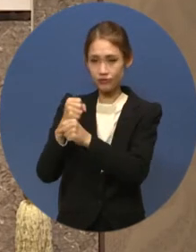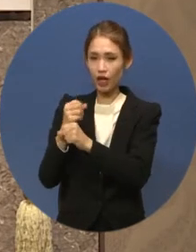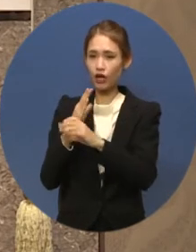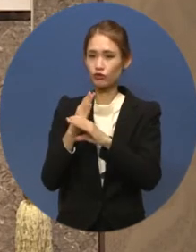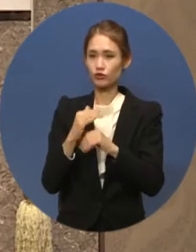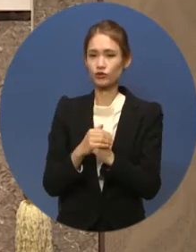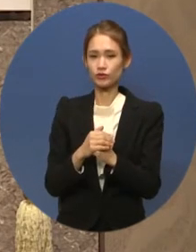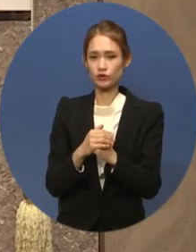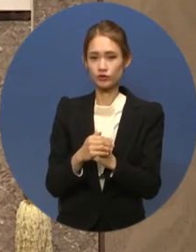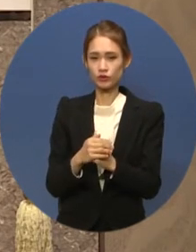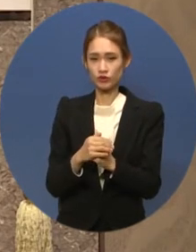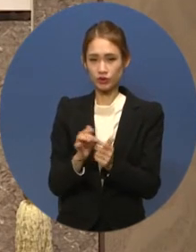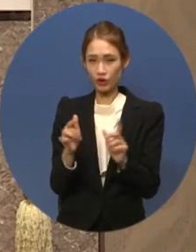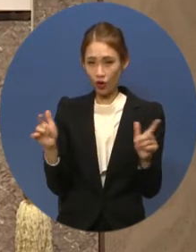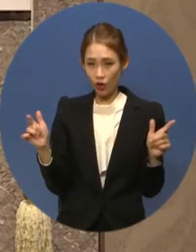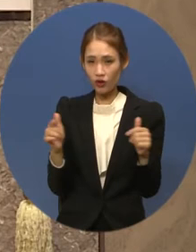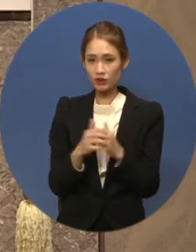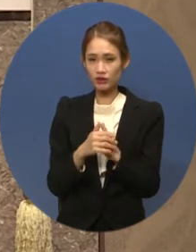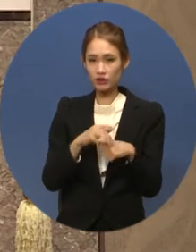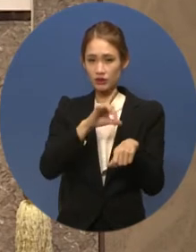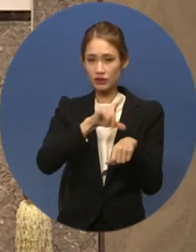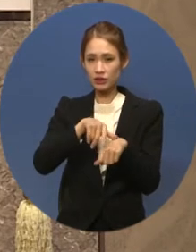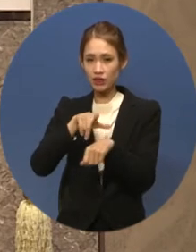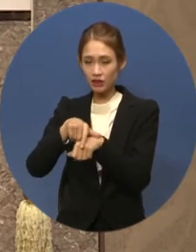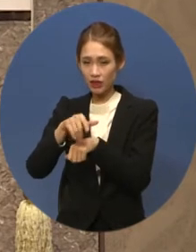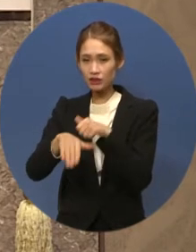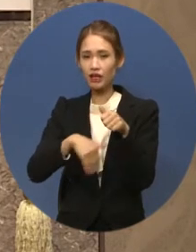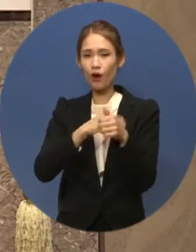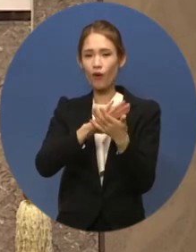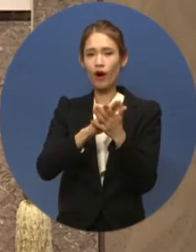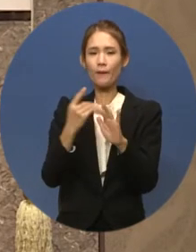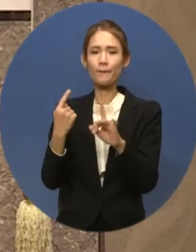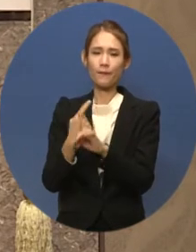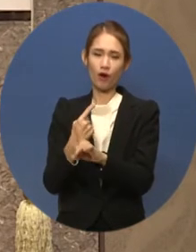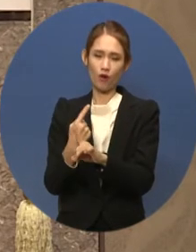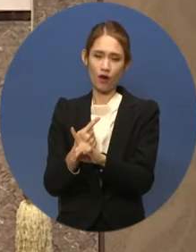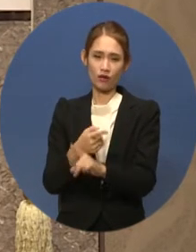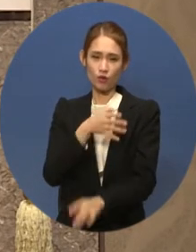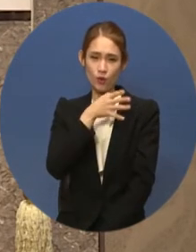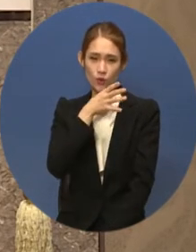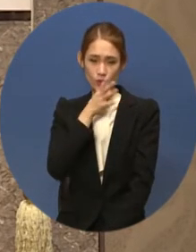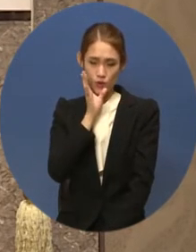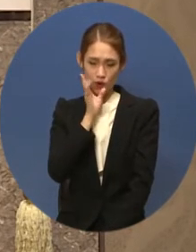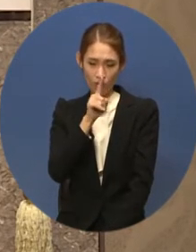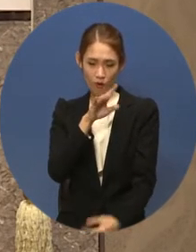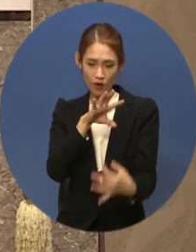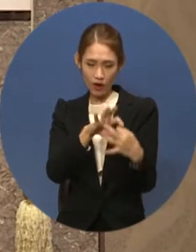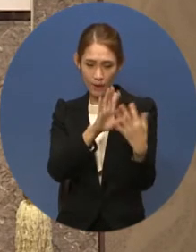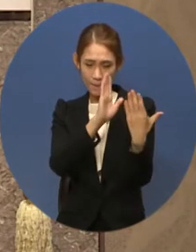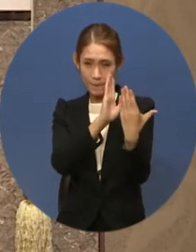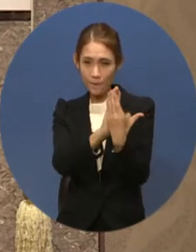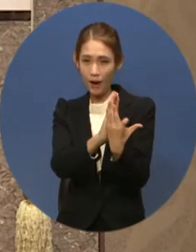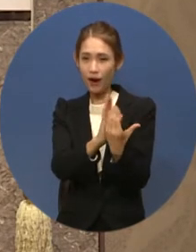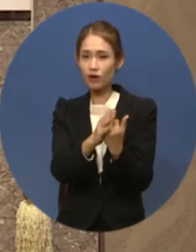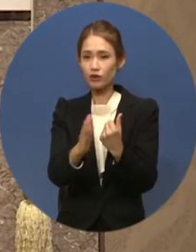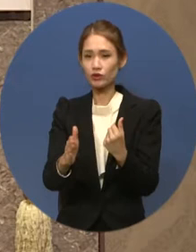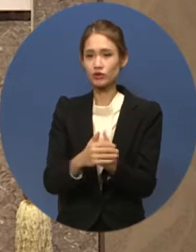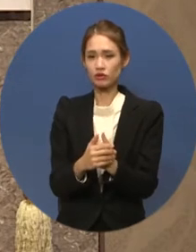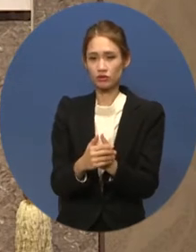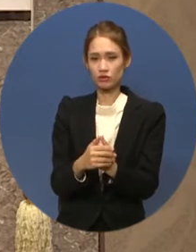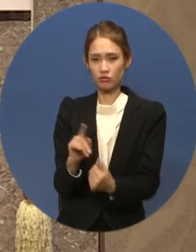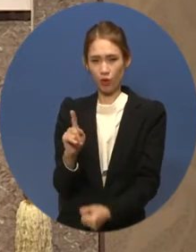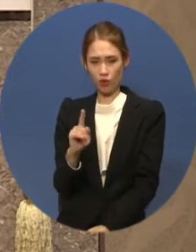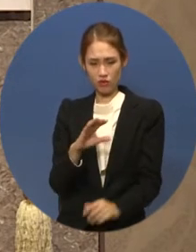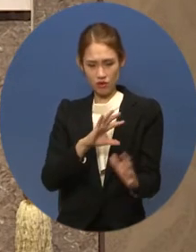부분들 같은 경우가 이제 시대 상황의 변화 또 고령화 라든가 거기에 발 맞춰서 절때 어느